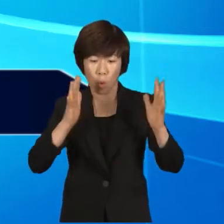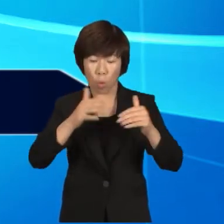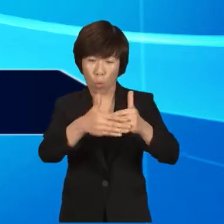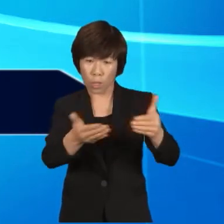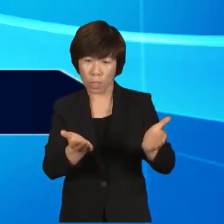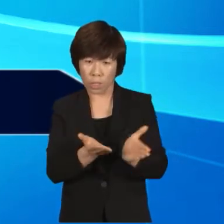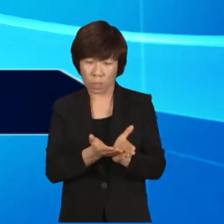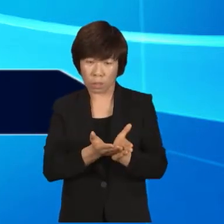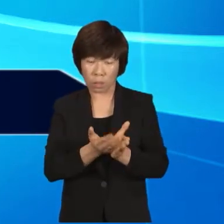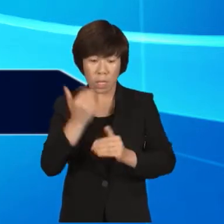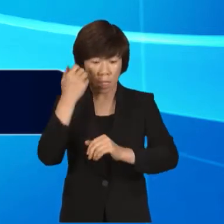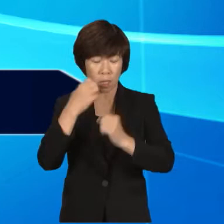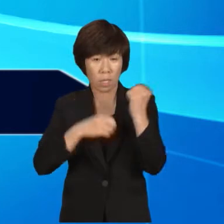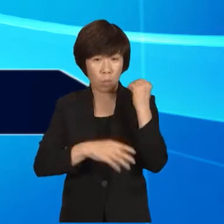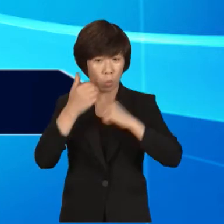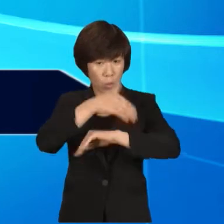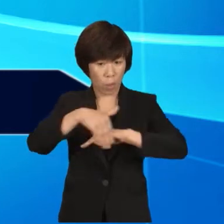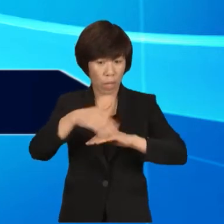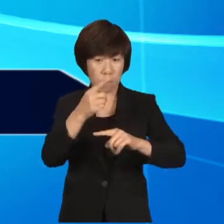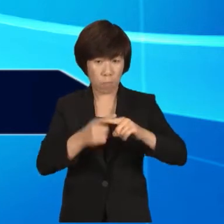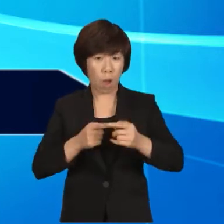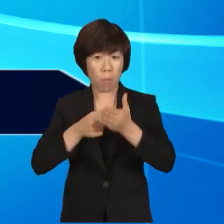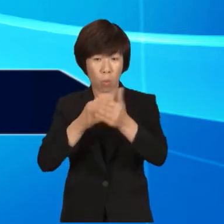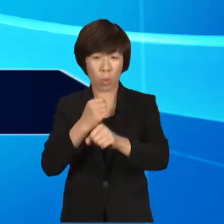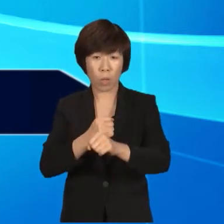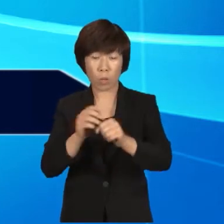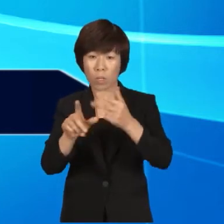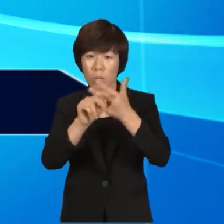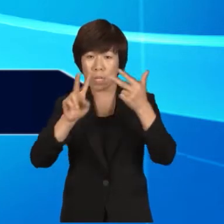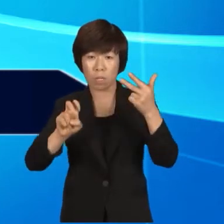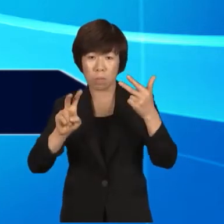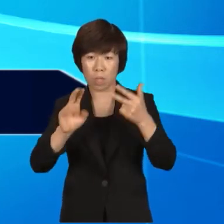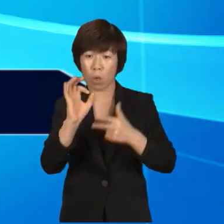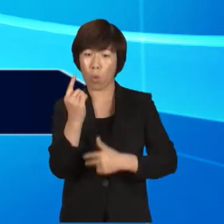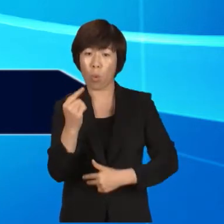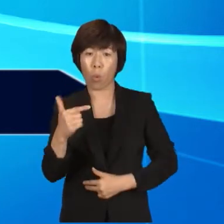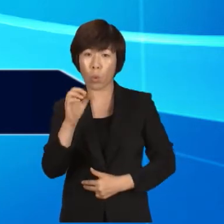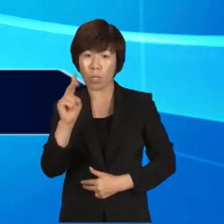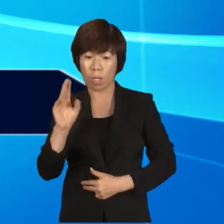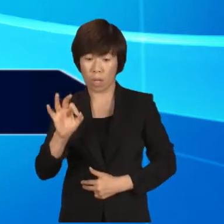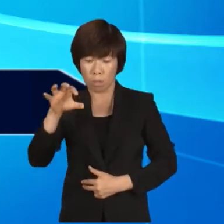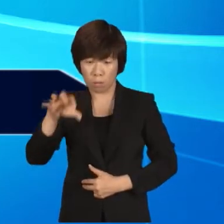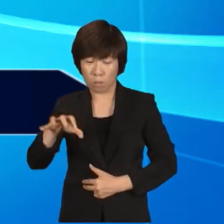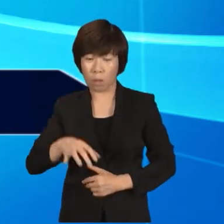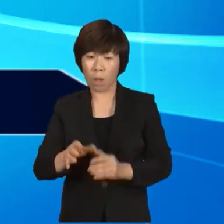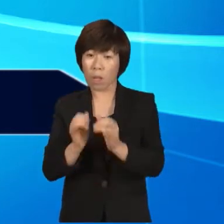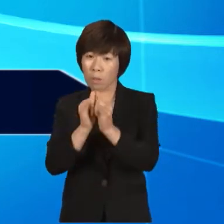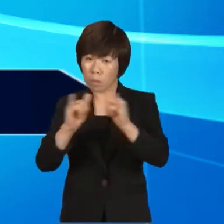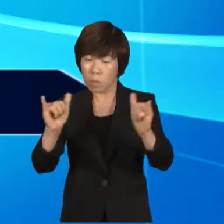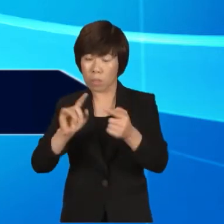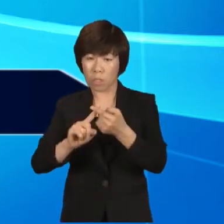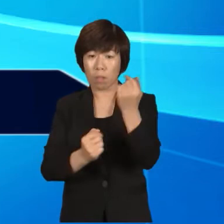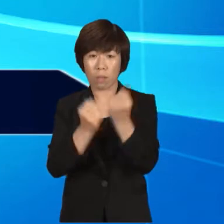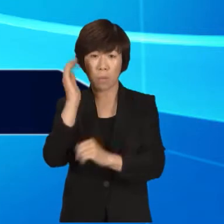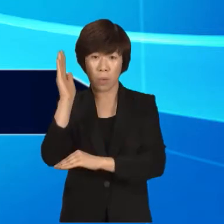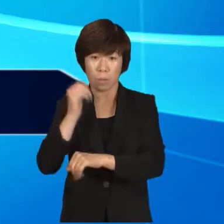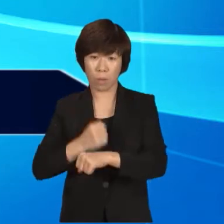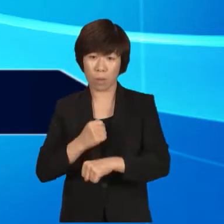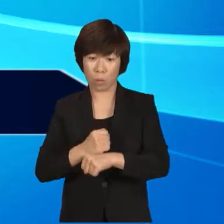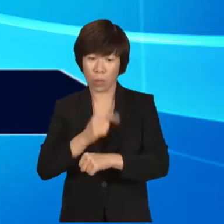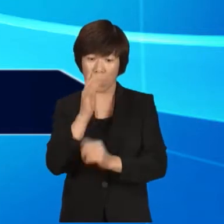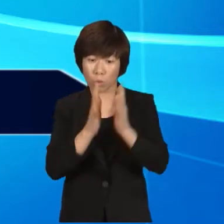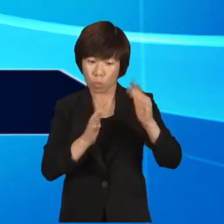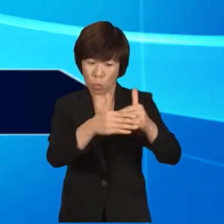사업 기본계획 중간보고회를 연데 이어 지난 22일 온양읍 상대마을에서 주민 설명회를 개최해